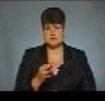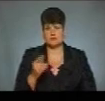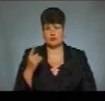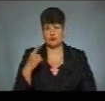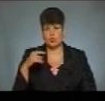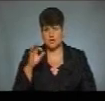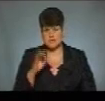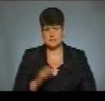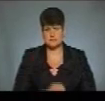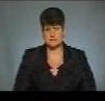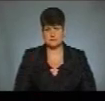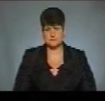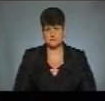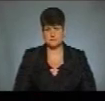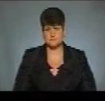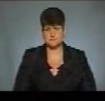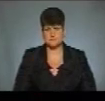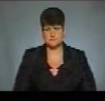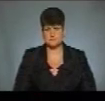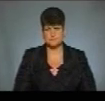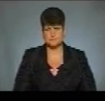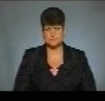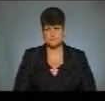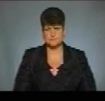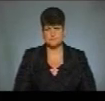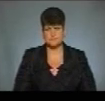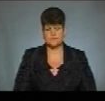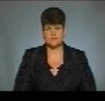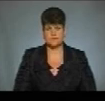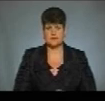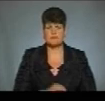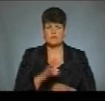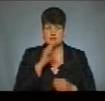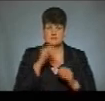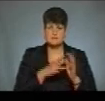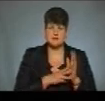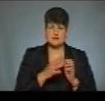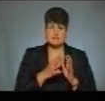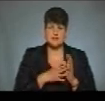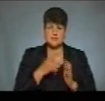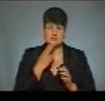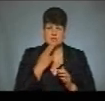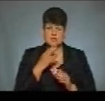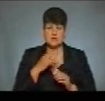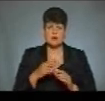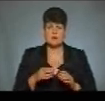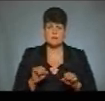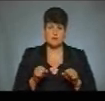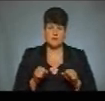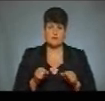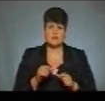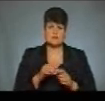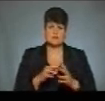області Сергій Крета. У ніч з 18 на 19 червня під колесами мотоблоку загинув житель села